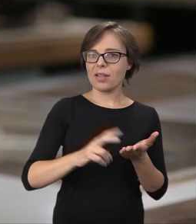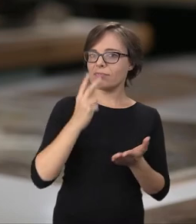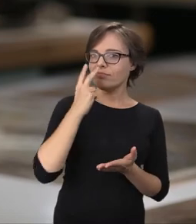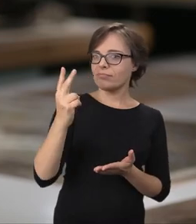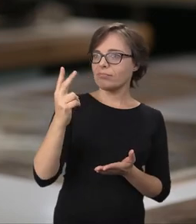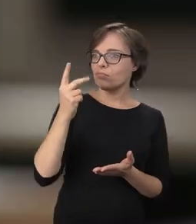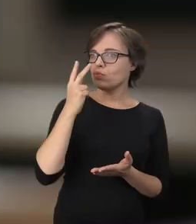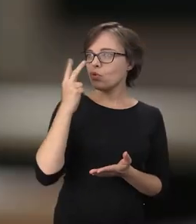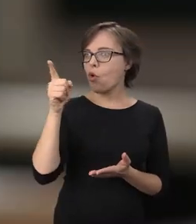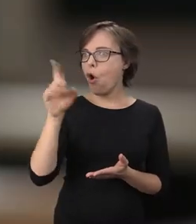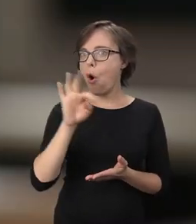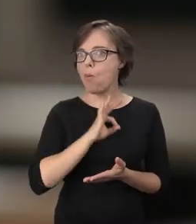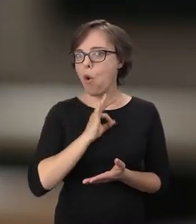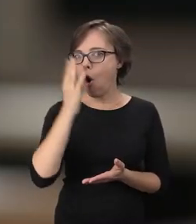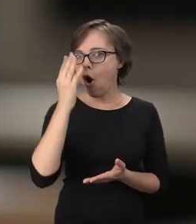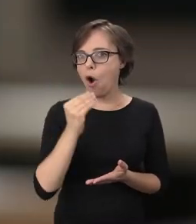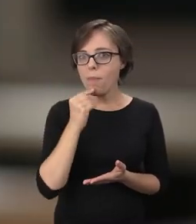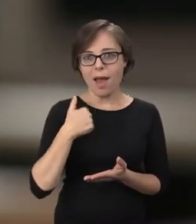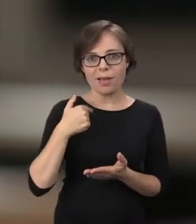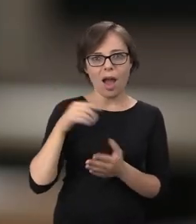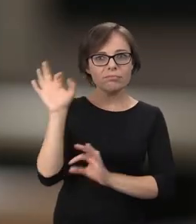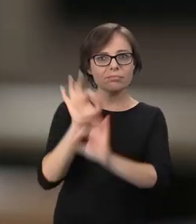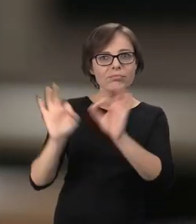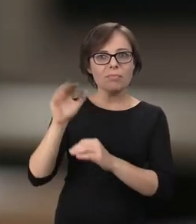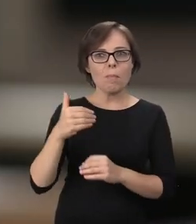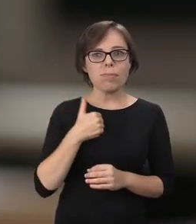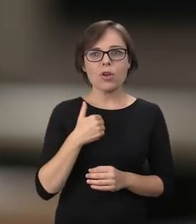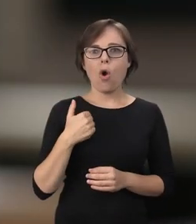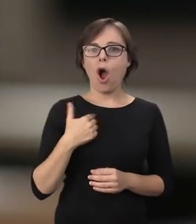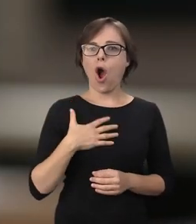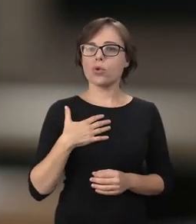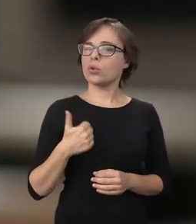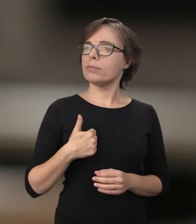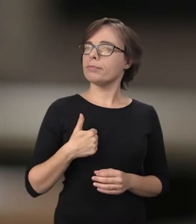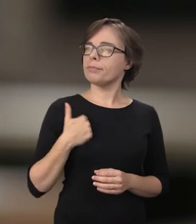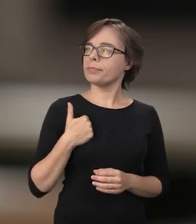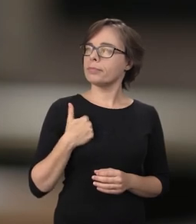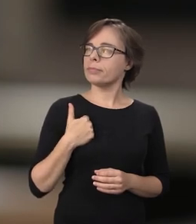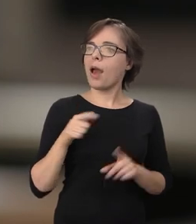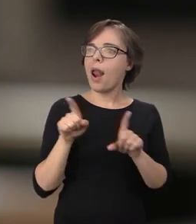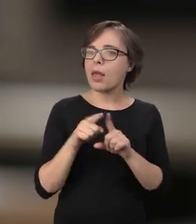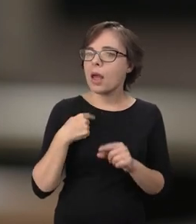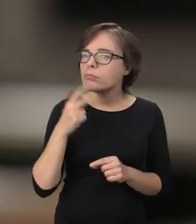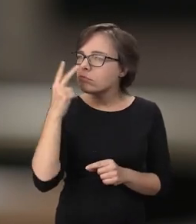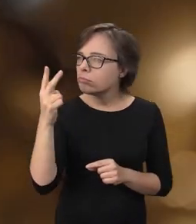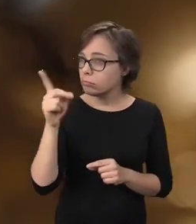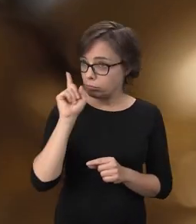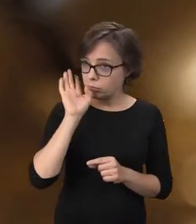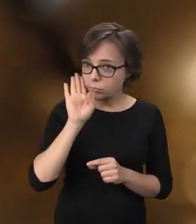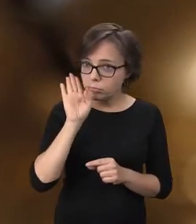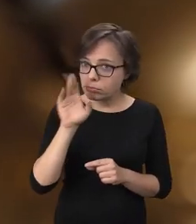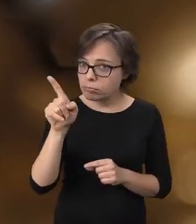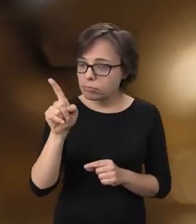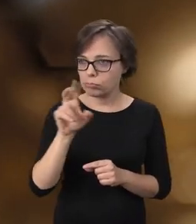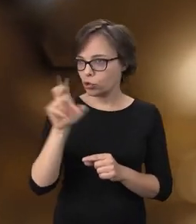się wyławia wzrokiem te obrazy, które ja konserwowałam i przyglądam się, czy się zmieniły, czy